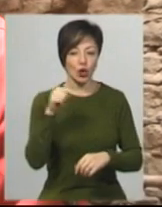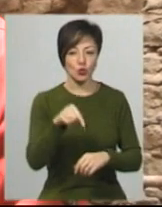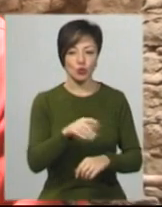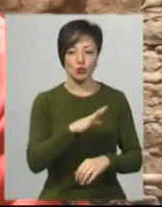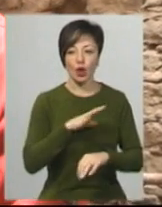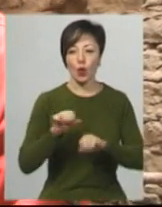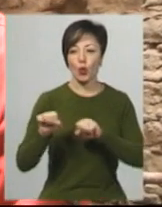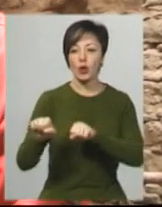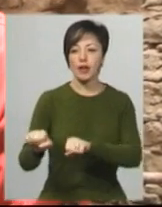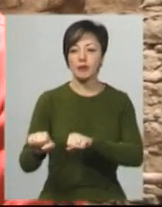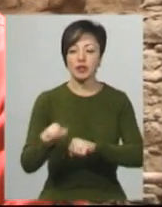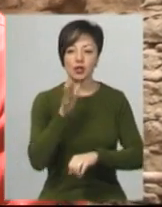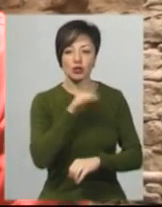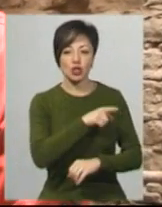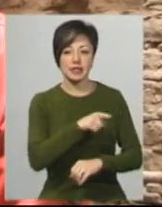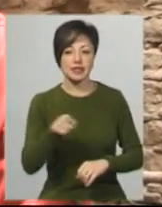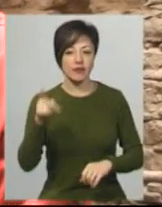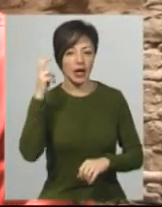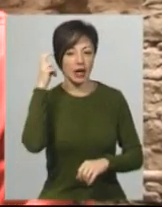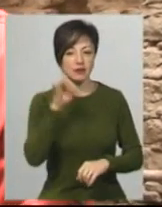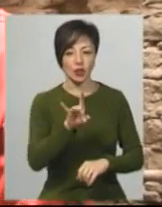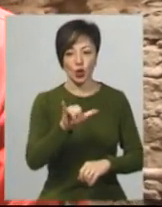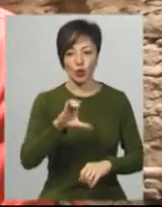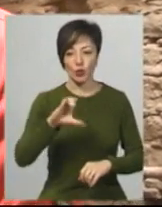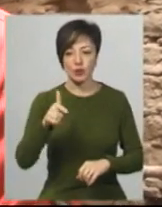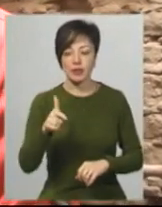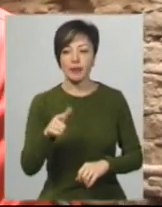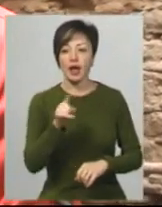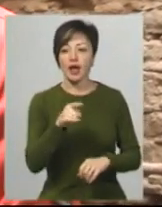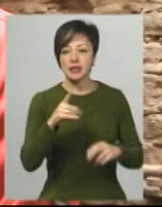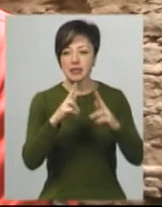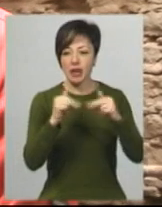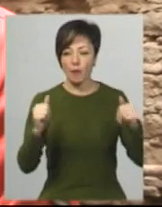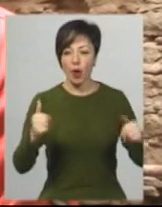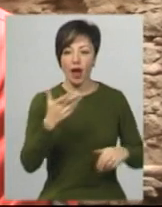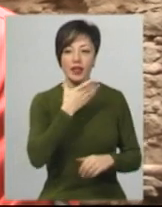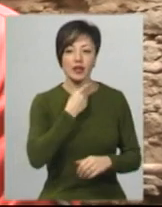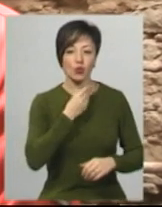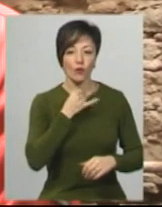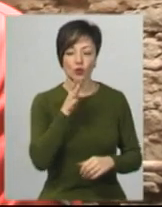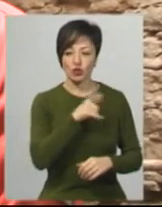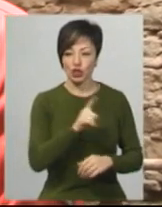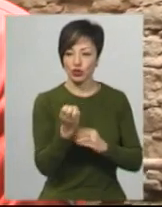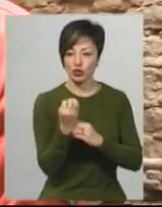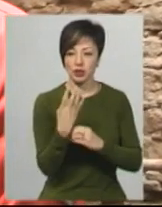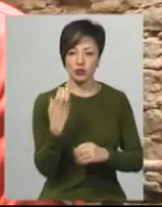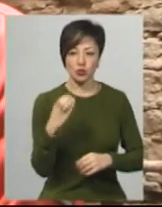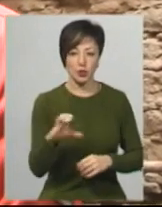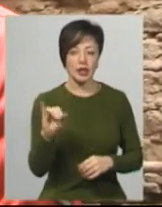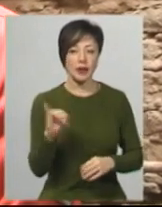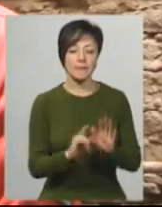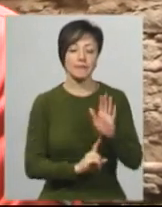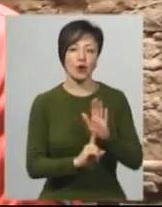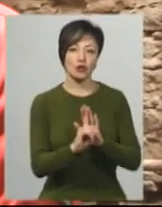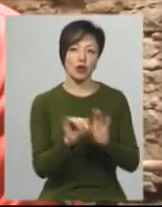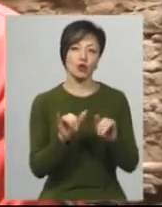ще часів Київської Русі, далі замок Литовського часу 14 століття і початок